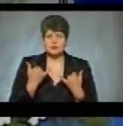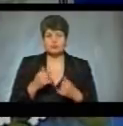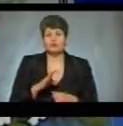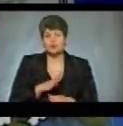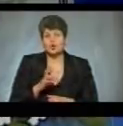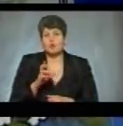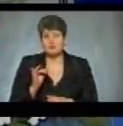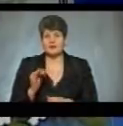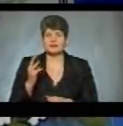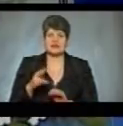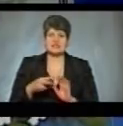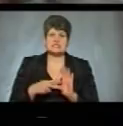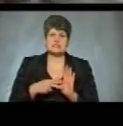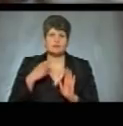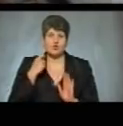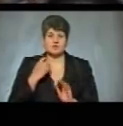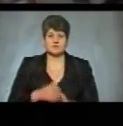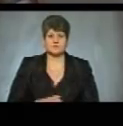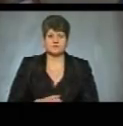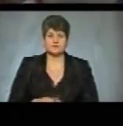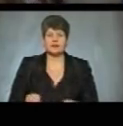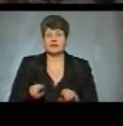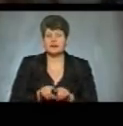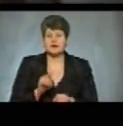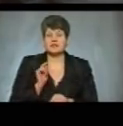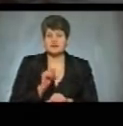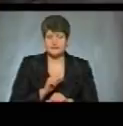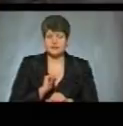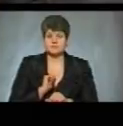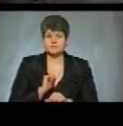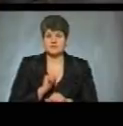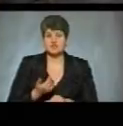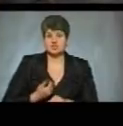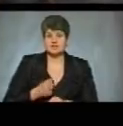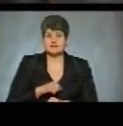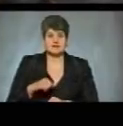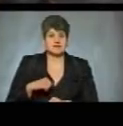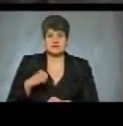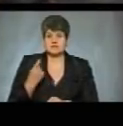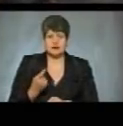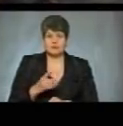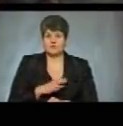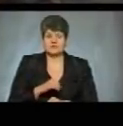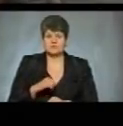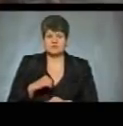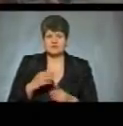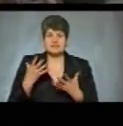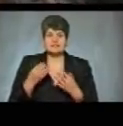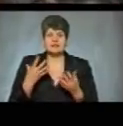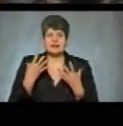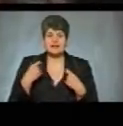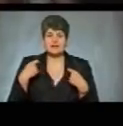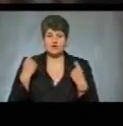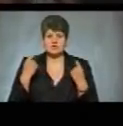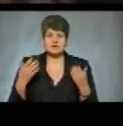було б 37 років. Так як він жив сам, був самостійним, він на свій день народження запрошував